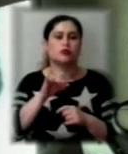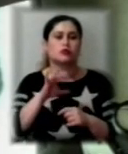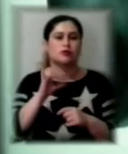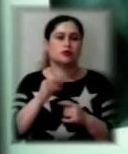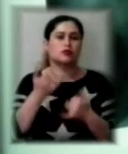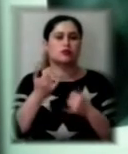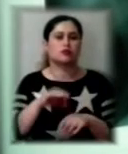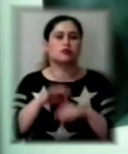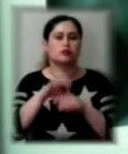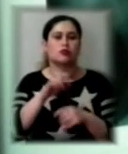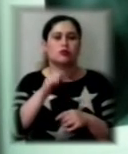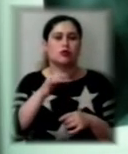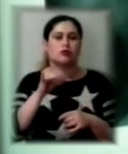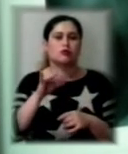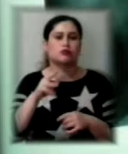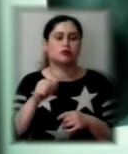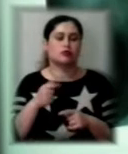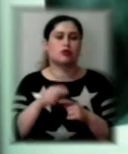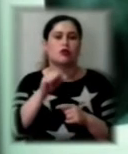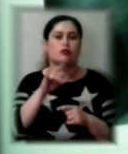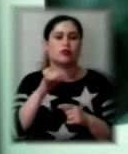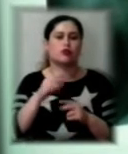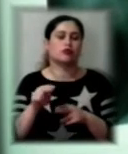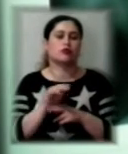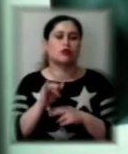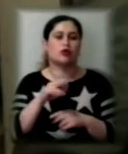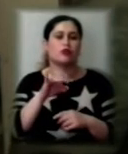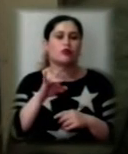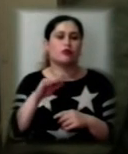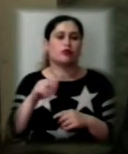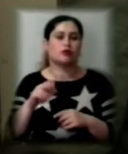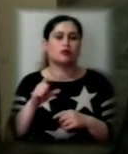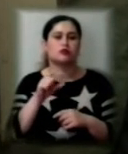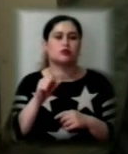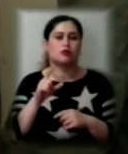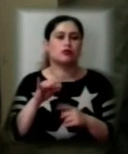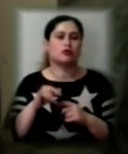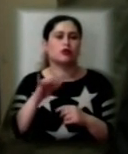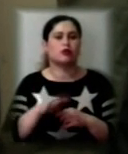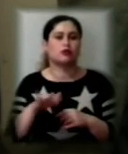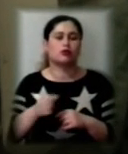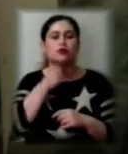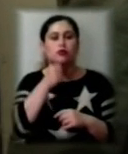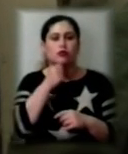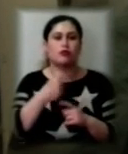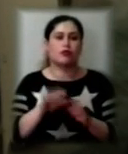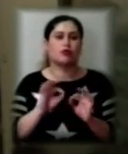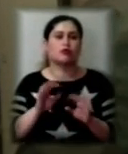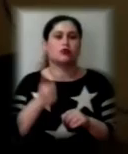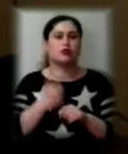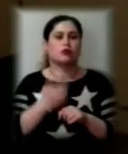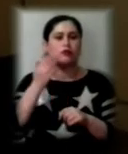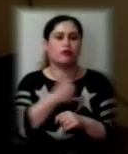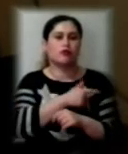проводять діагностику, амбулаторне лікування та профілактичні заходи для дітей і дорослих, розповів головний лікар Віктор